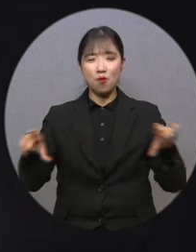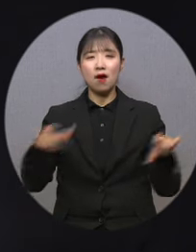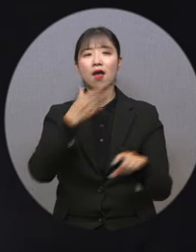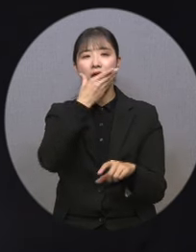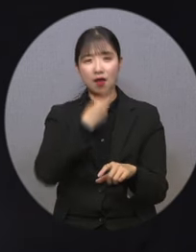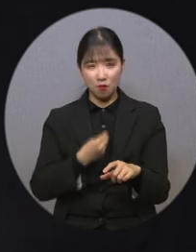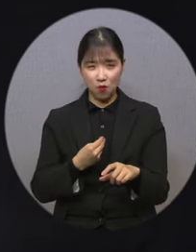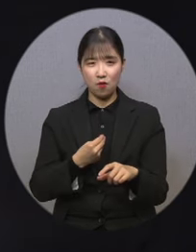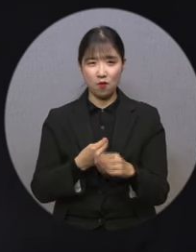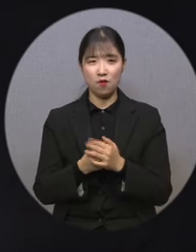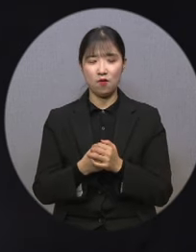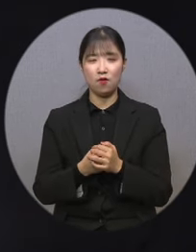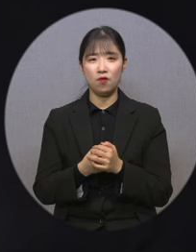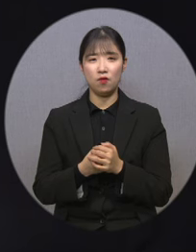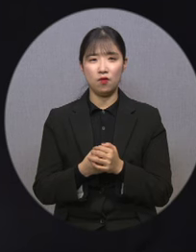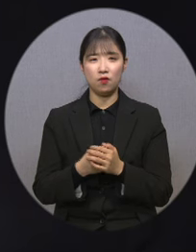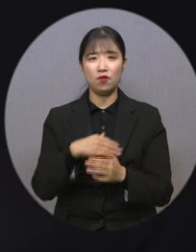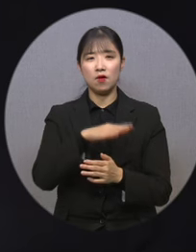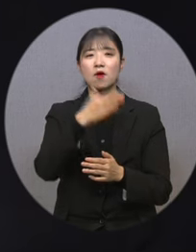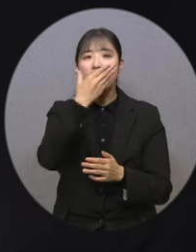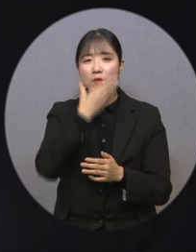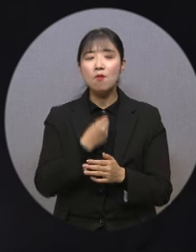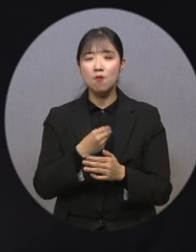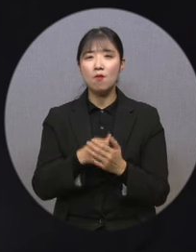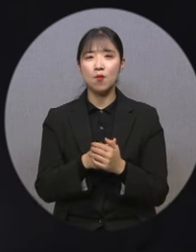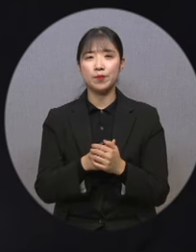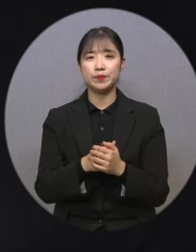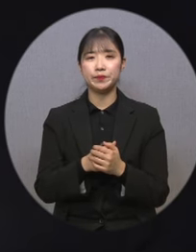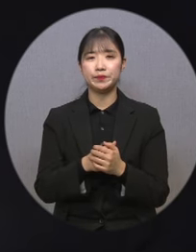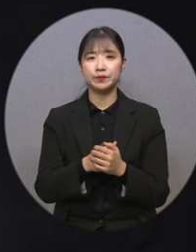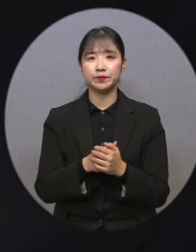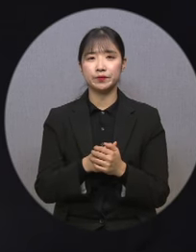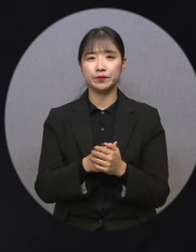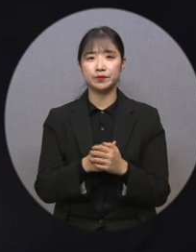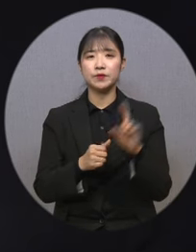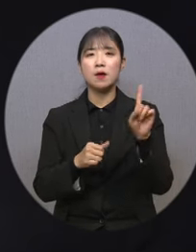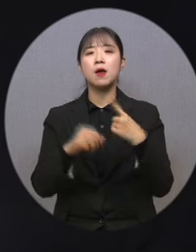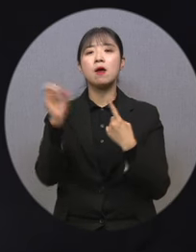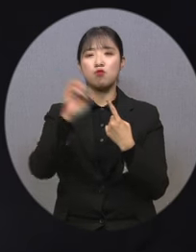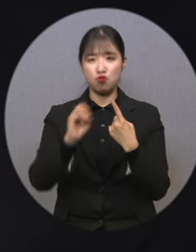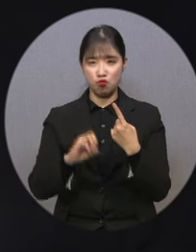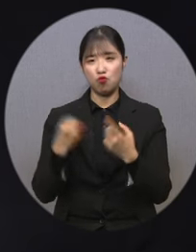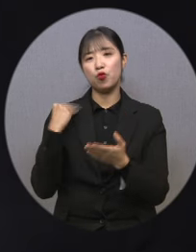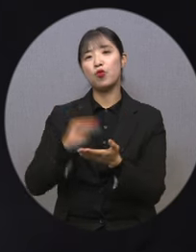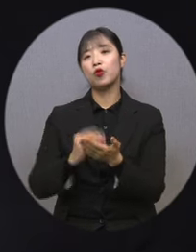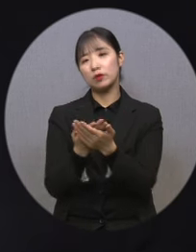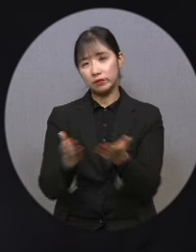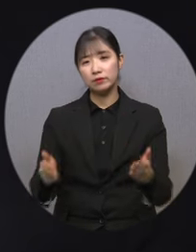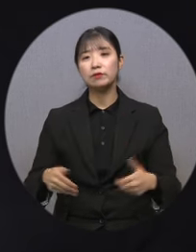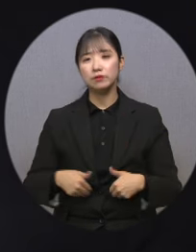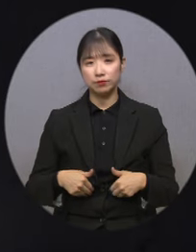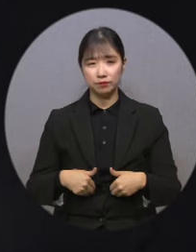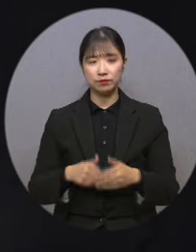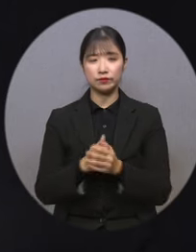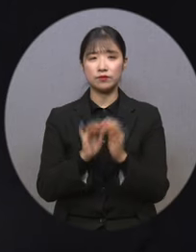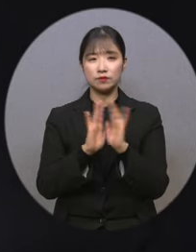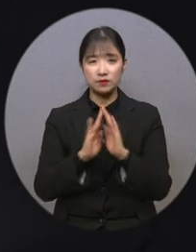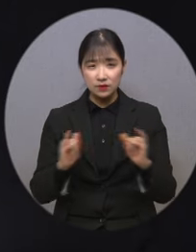행복에 참 우리 행복을 100% 돌려드리죠. 그리고